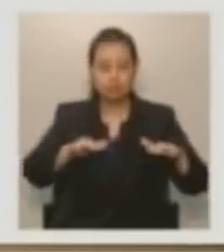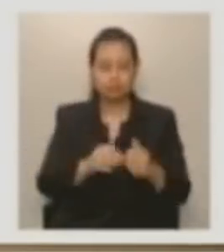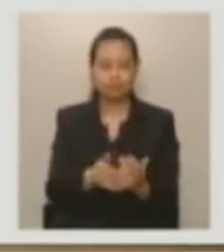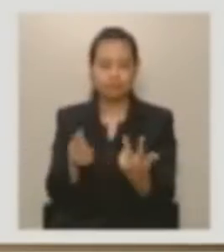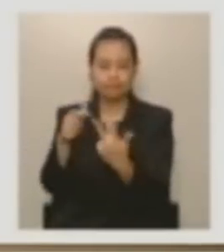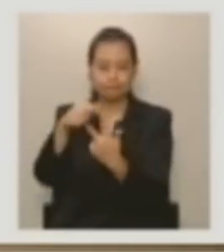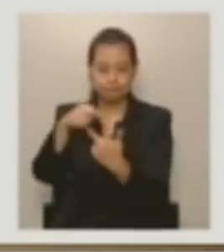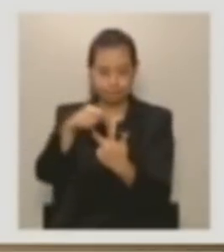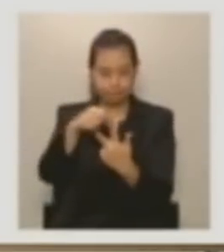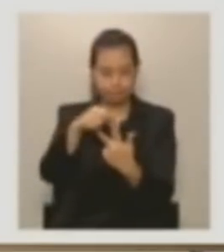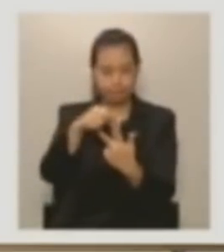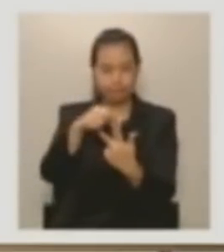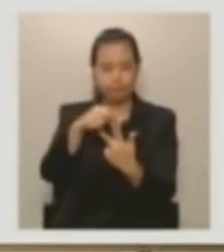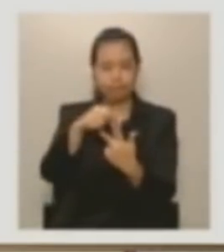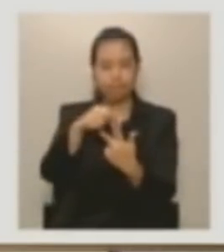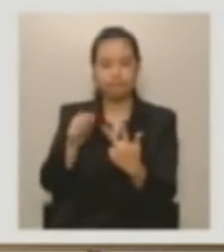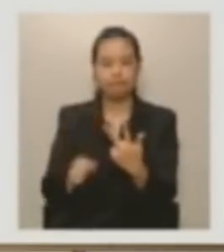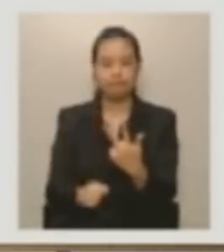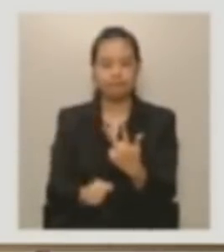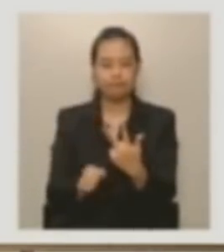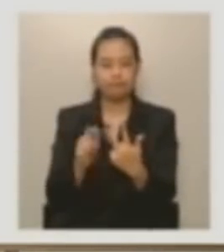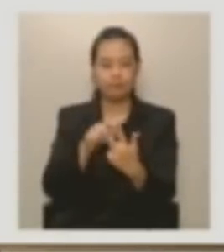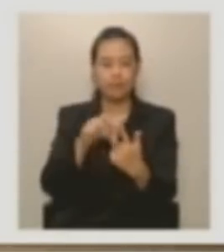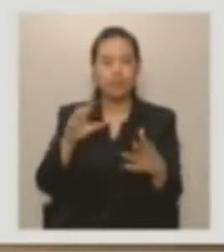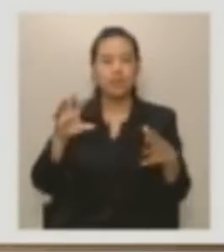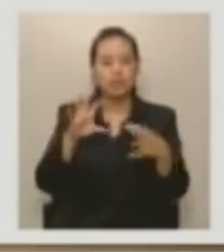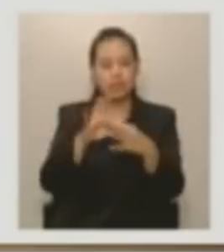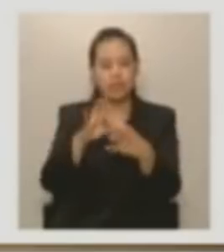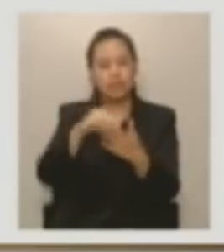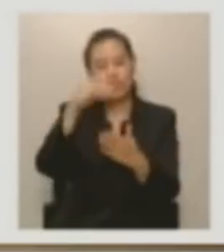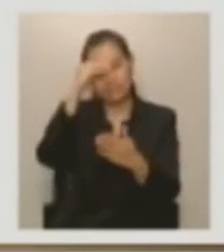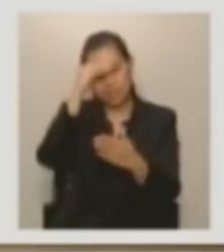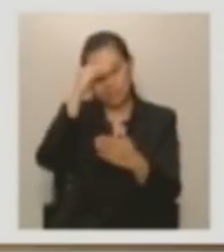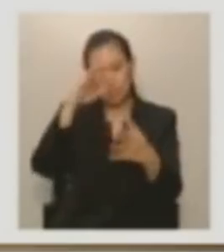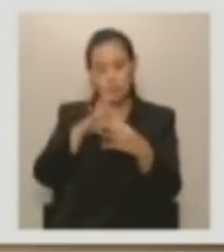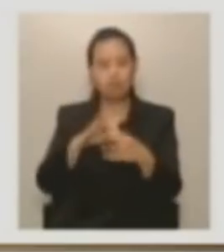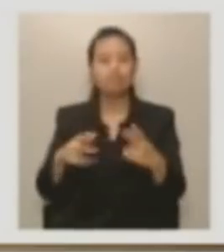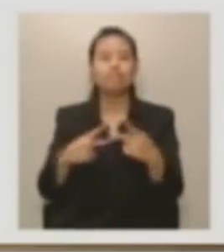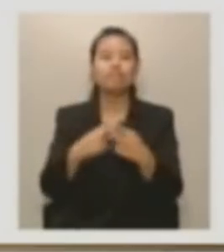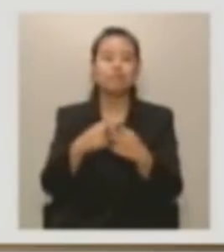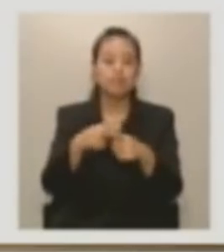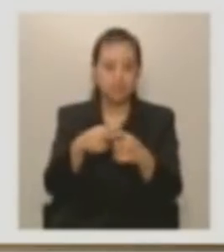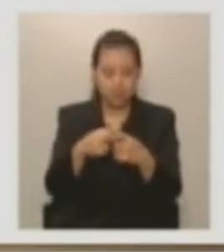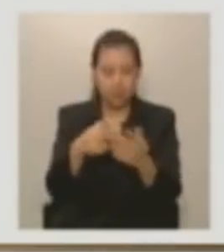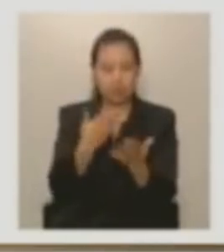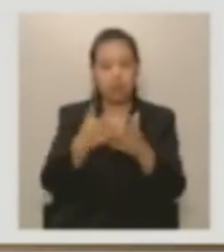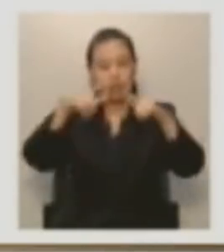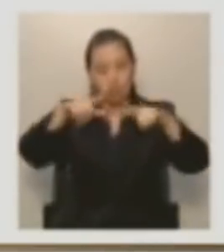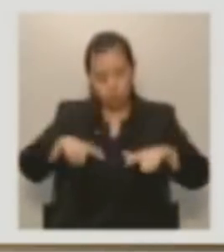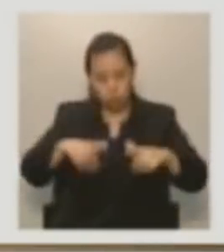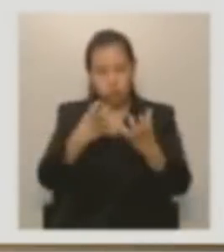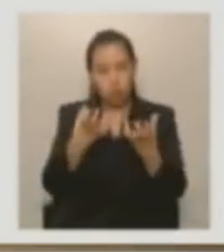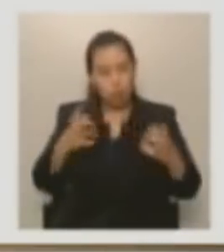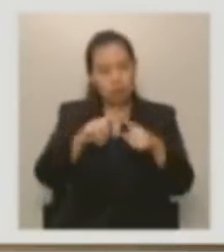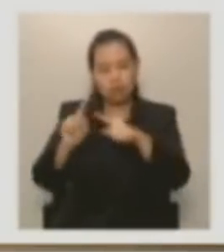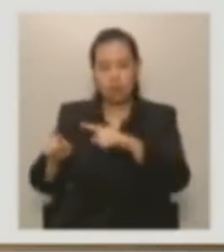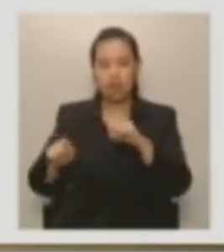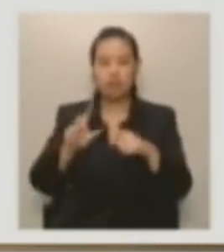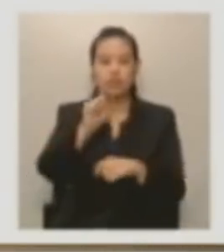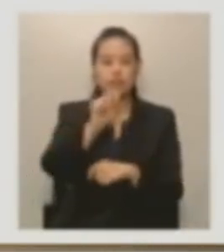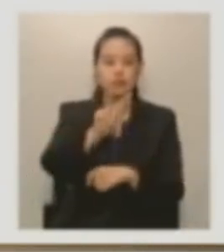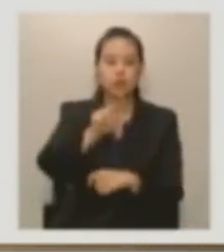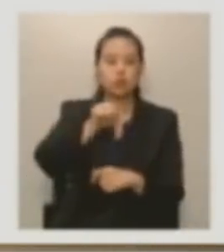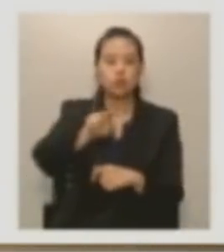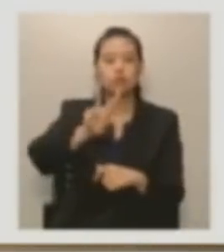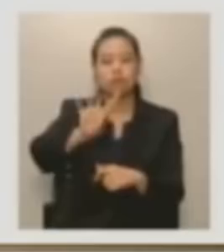ค่ะสำนักงานคณะกรรมการอาชีวศึกษาโดนลดงบลงทุนและงบครุพันธ์ 22.8 ล้านบาทท่